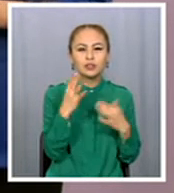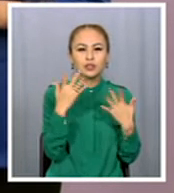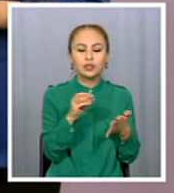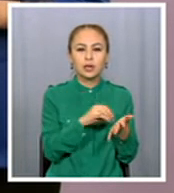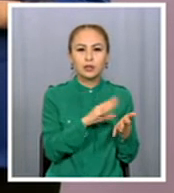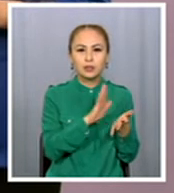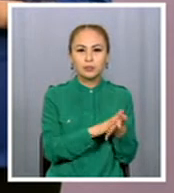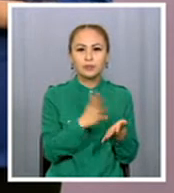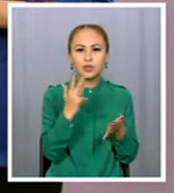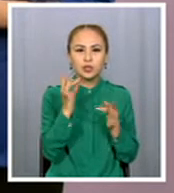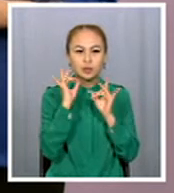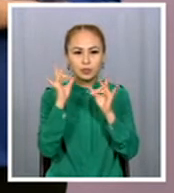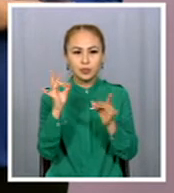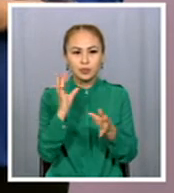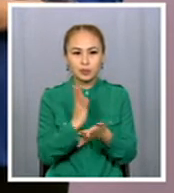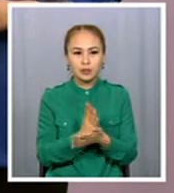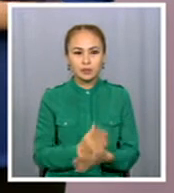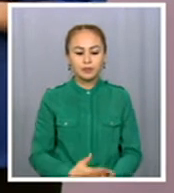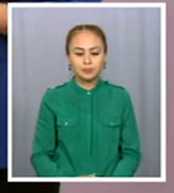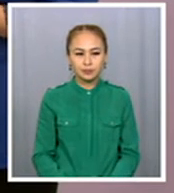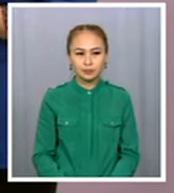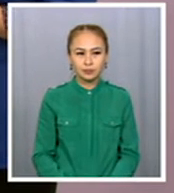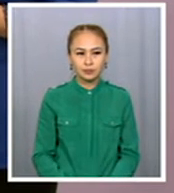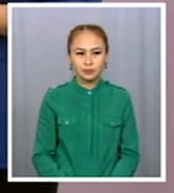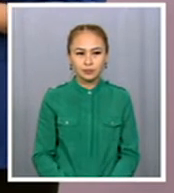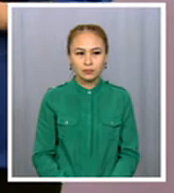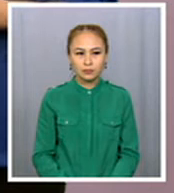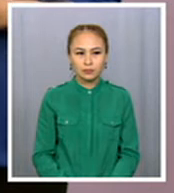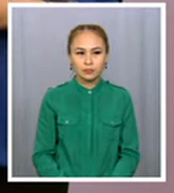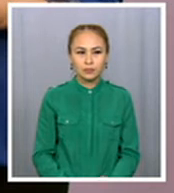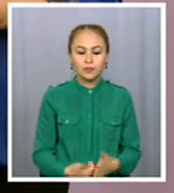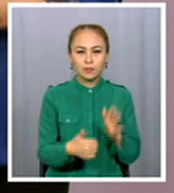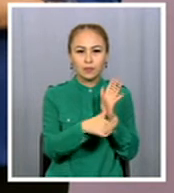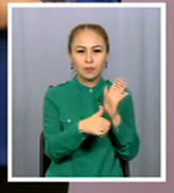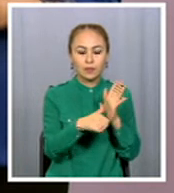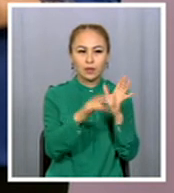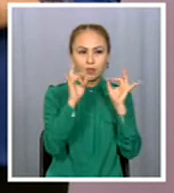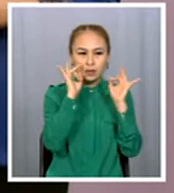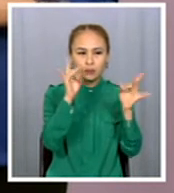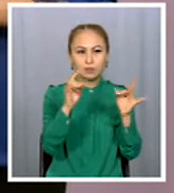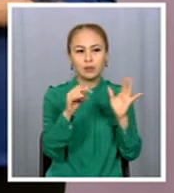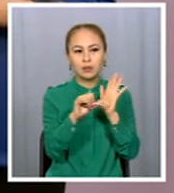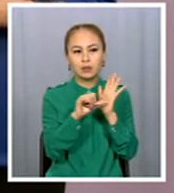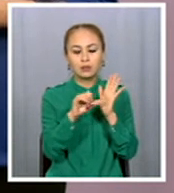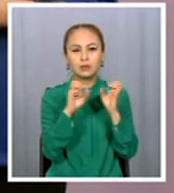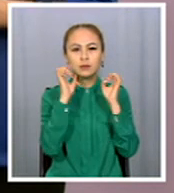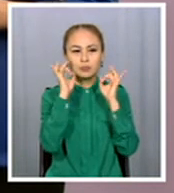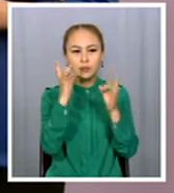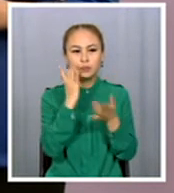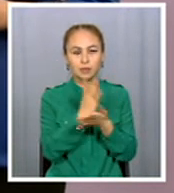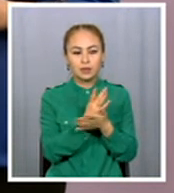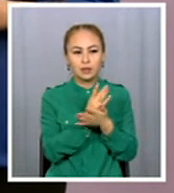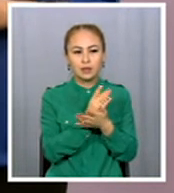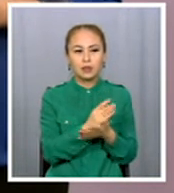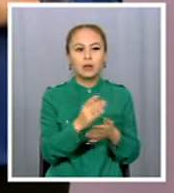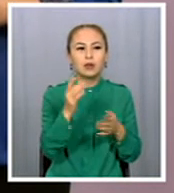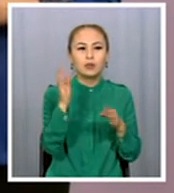бар? Иә, барлығы 6 әріп, 6 дыбыс бар. Буынға